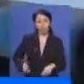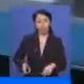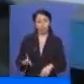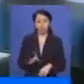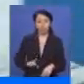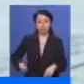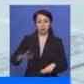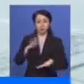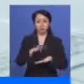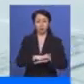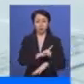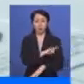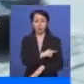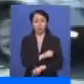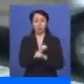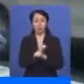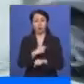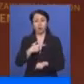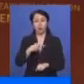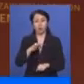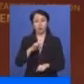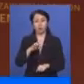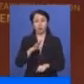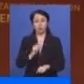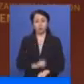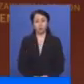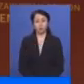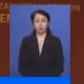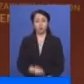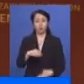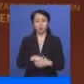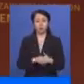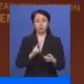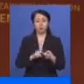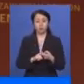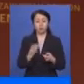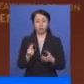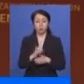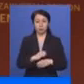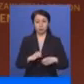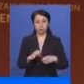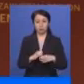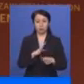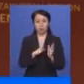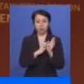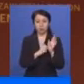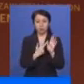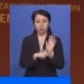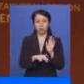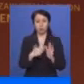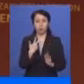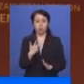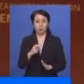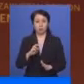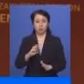регионального фонда медицинского страхования Лариса Гордеева. Для выплаты надбавок из средств республиканского бюджета региону выделено 983 миллиона